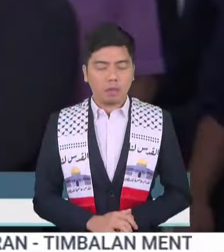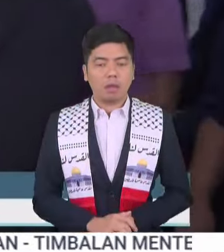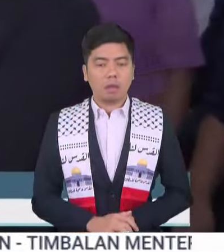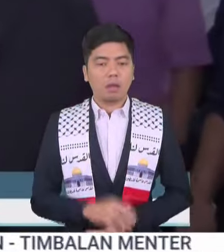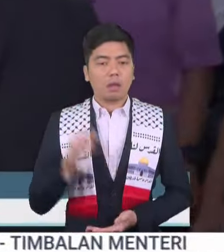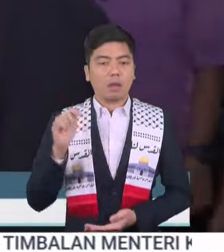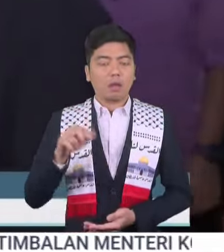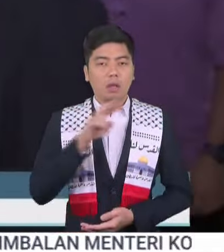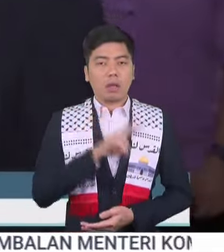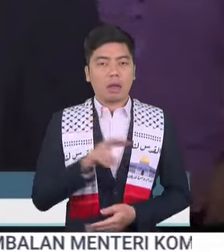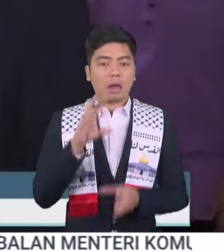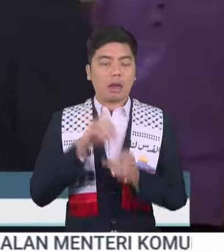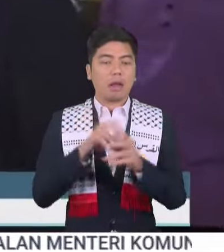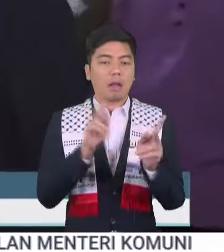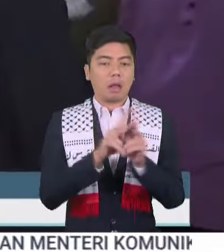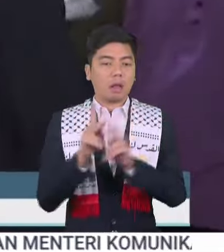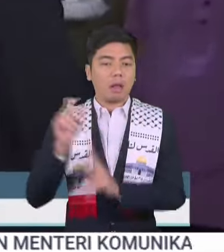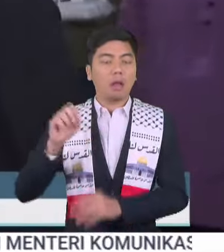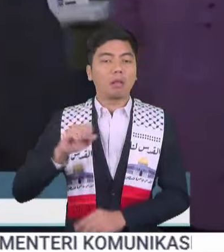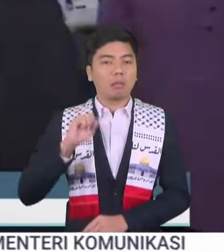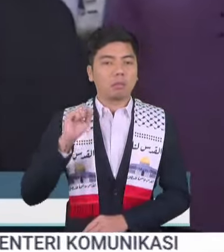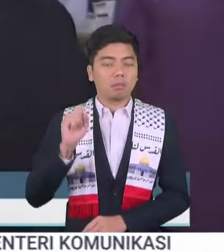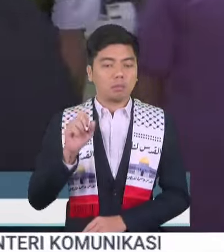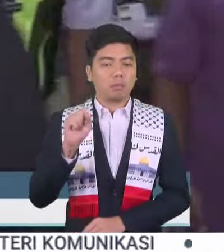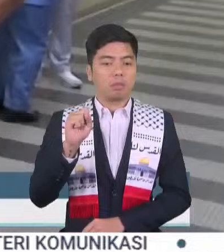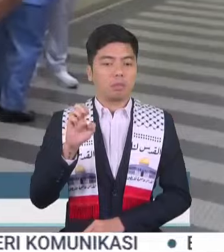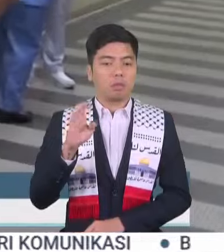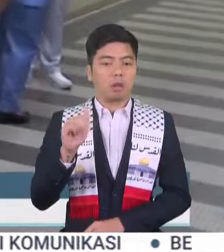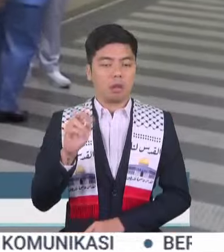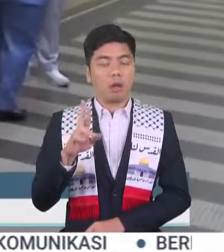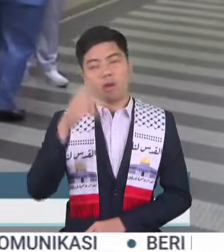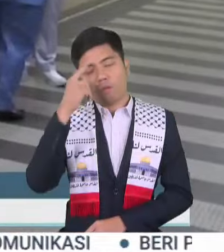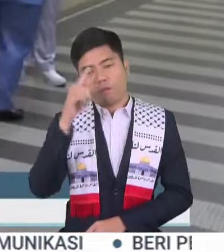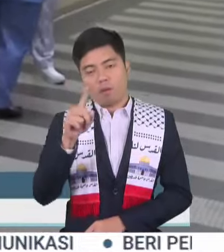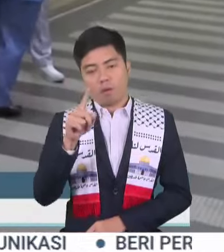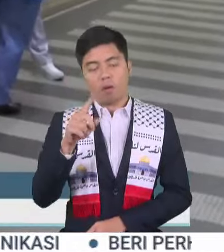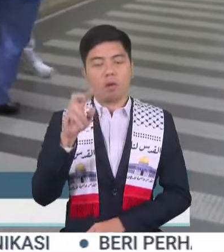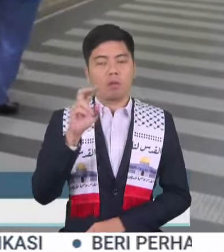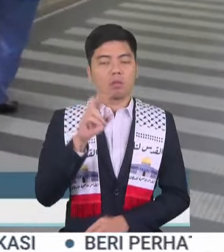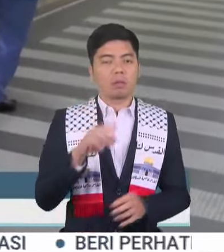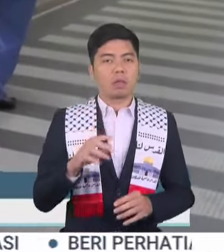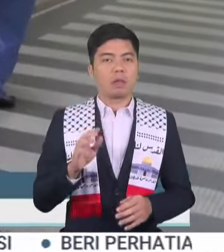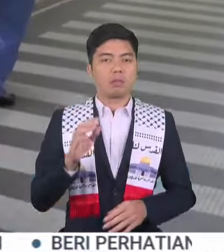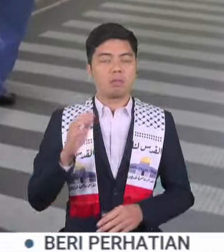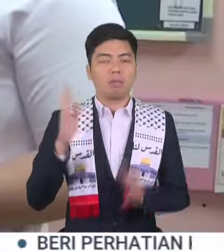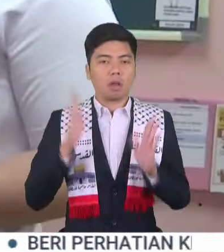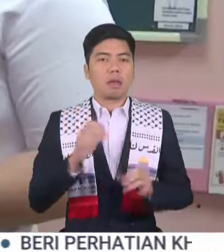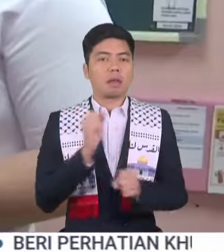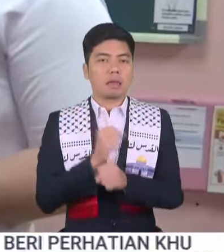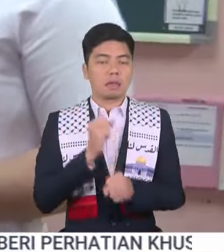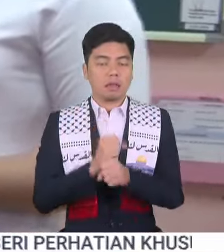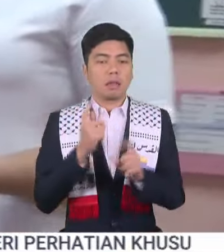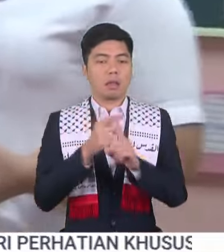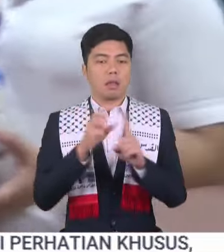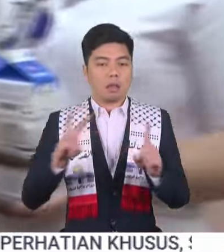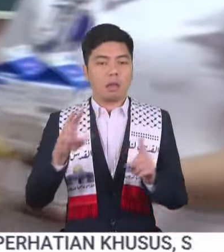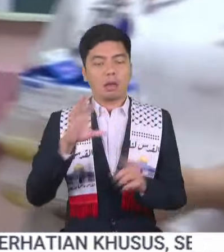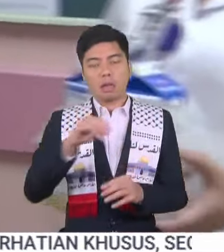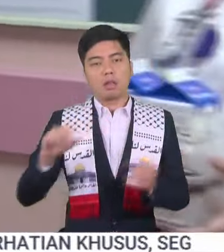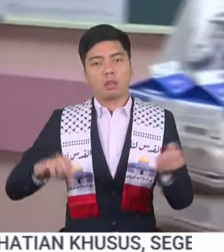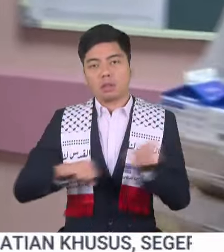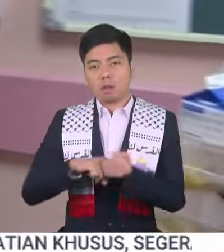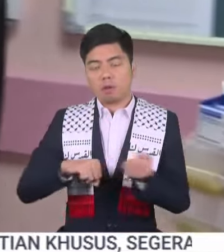pengerusi kumpulan Desa Sabah turut menyerahkan sumbangan RM2,000 kepada Persatuan Kaki Tangan Hospital Tawau bagi menyokong